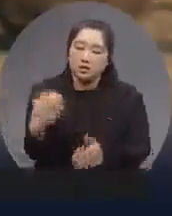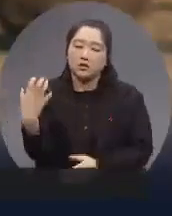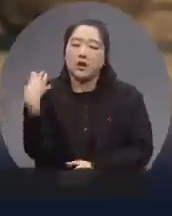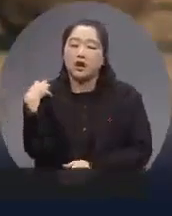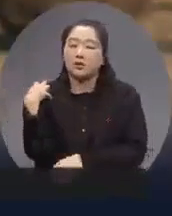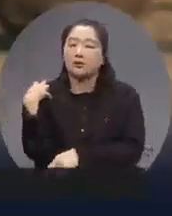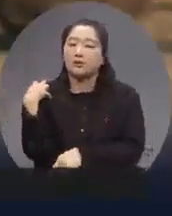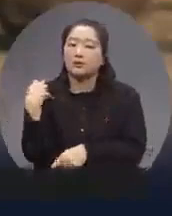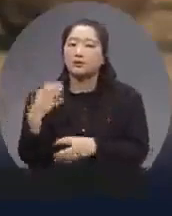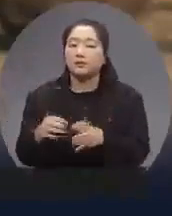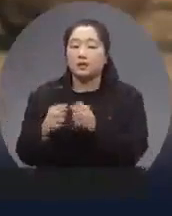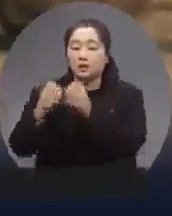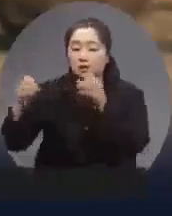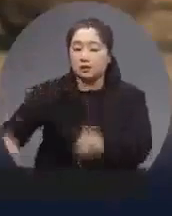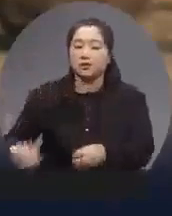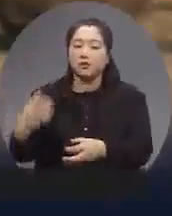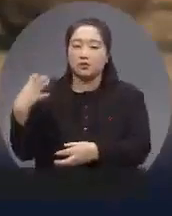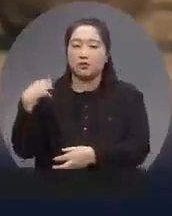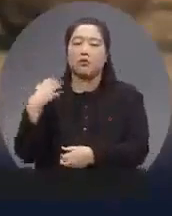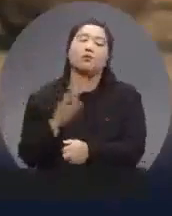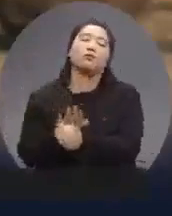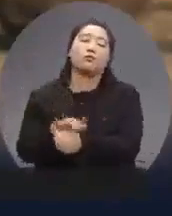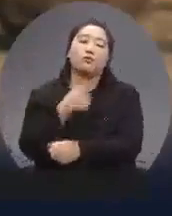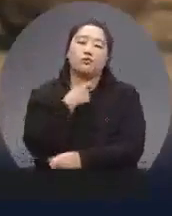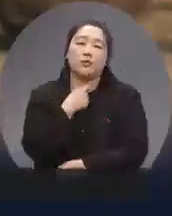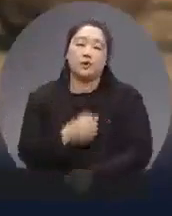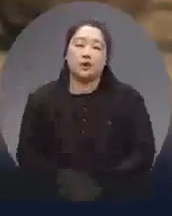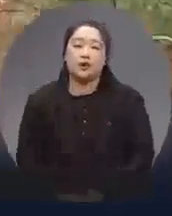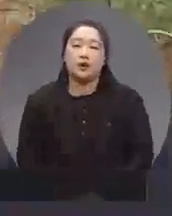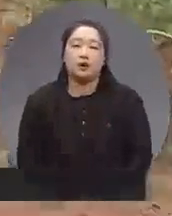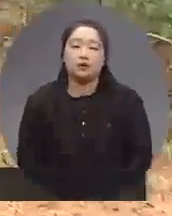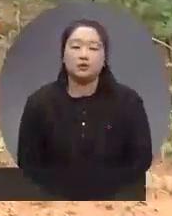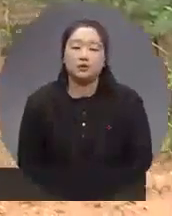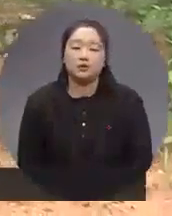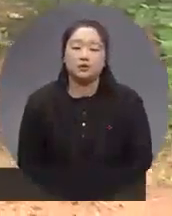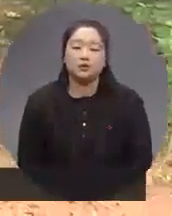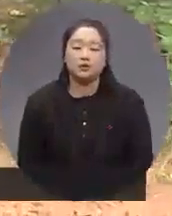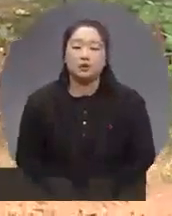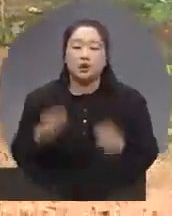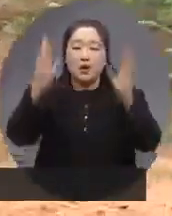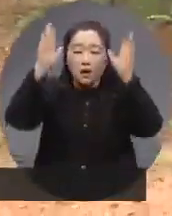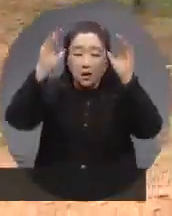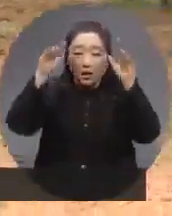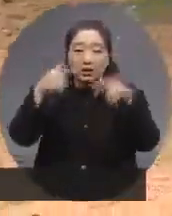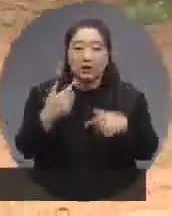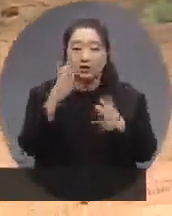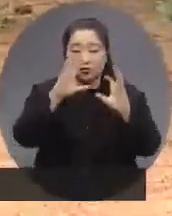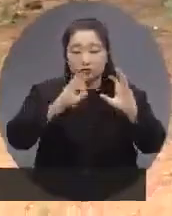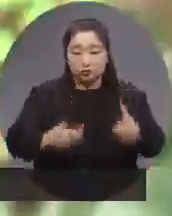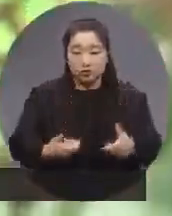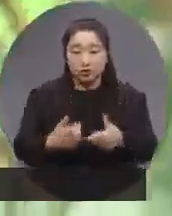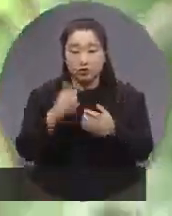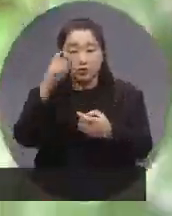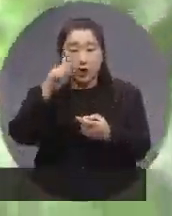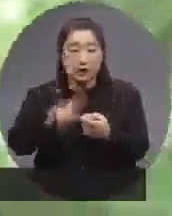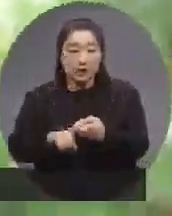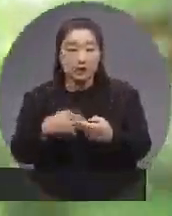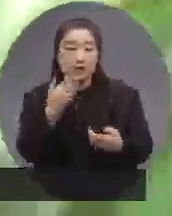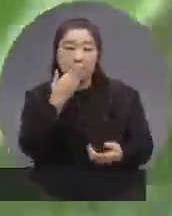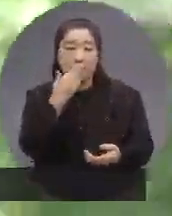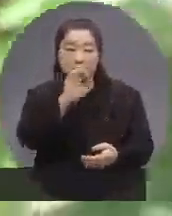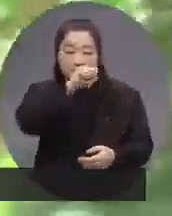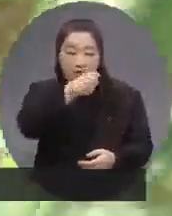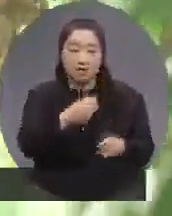지고 또 전으로서의 역할을 해주고 싶었기 때문입니다. 군견에 대한 국민적 관심을 이끌어 사료비